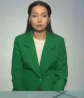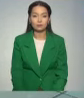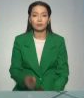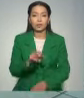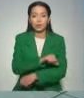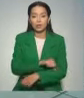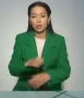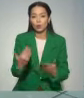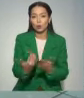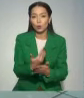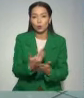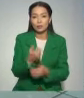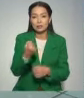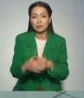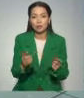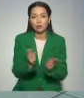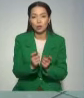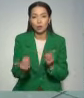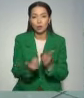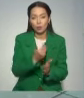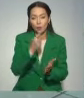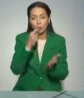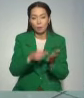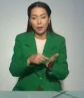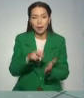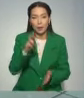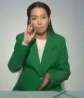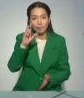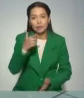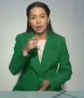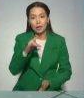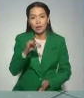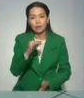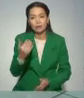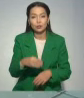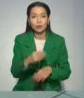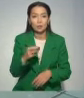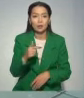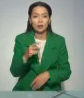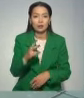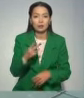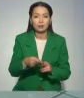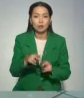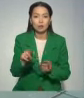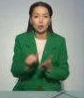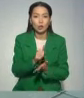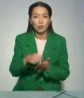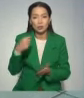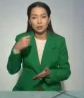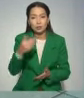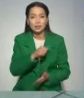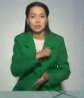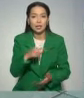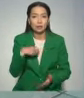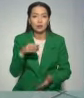зарубежным новостям в центре скандала вновь оказались принц Гарри его жена Меган на этот раз из-за документального сериала о них самих